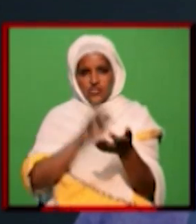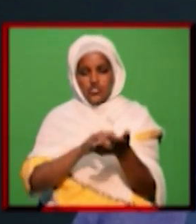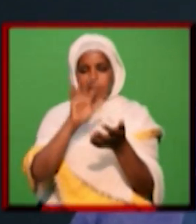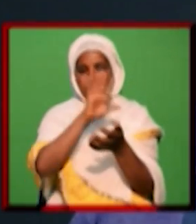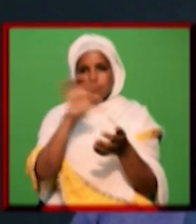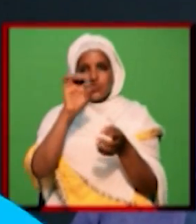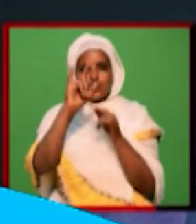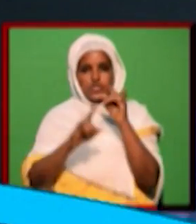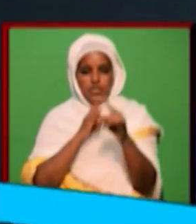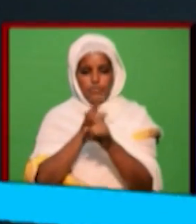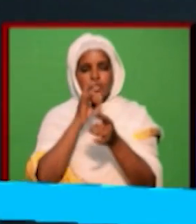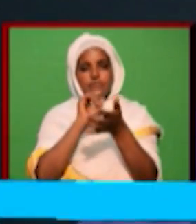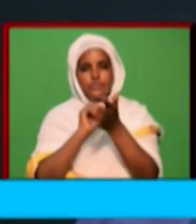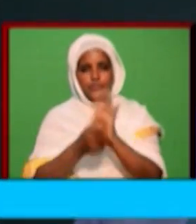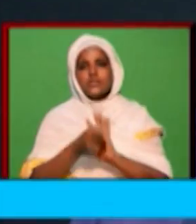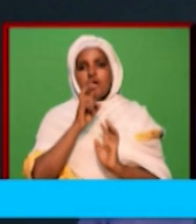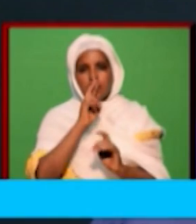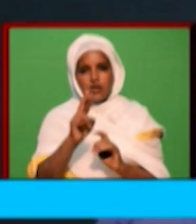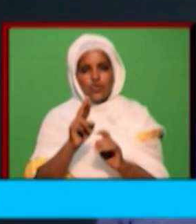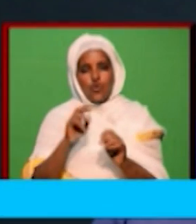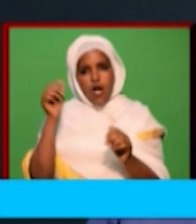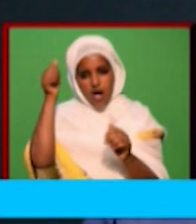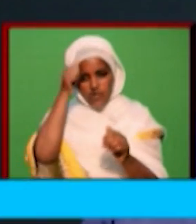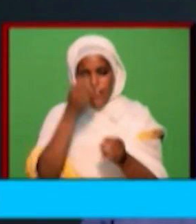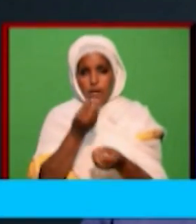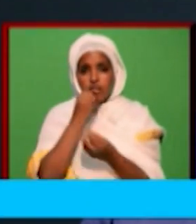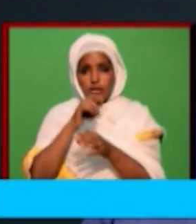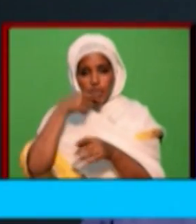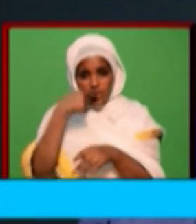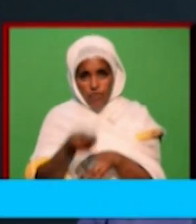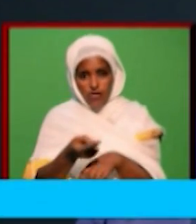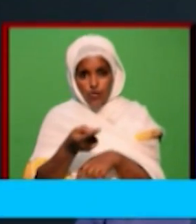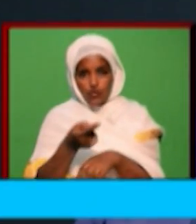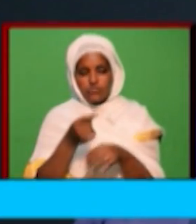5500 ዘመን ምሳሌ ናቸው። አዳም አትብላ ያለውን ዕፀ በለስ በልቶ